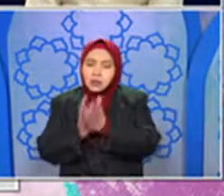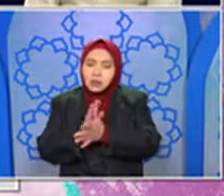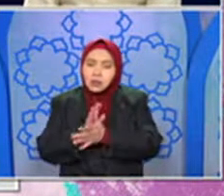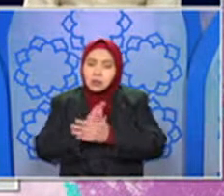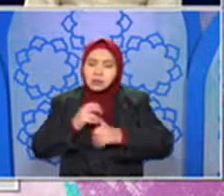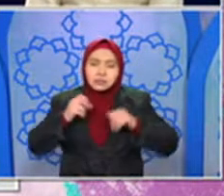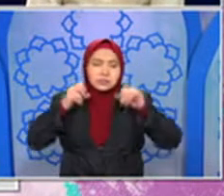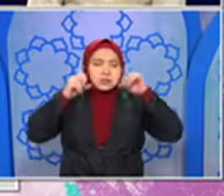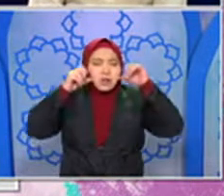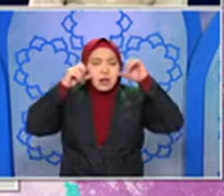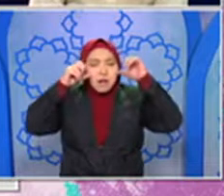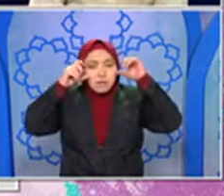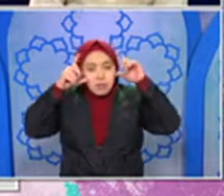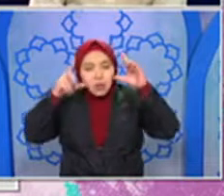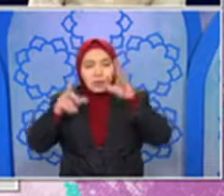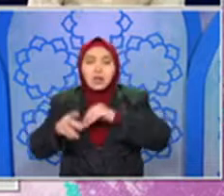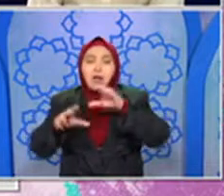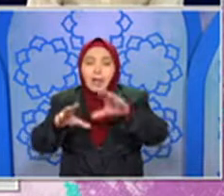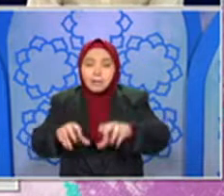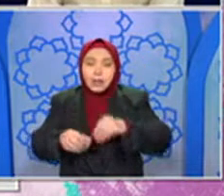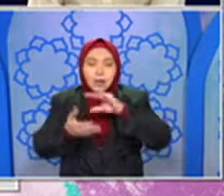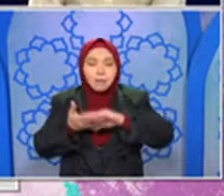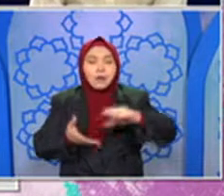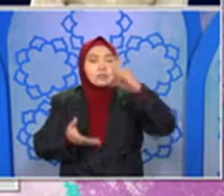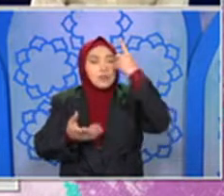يخربون بيوتهم